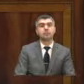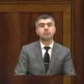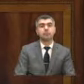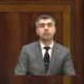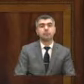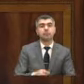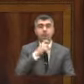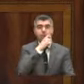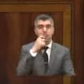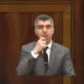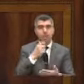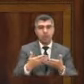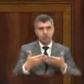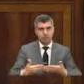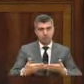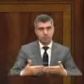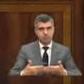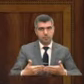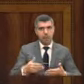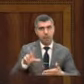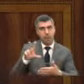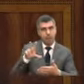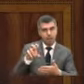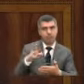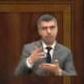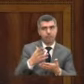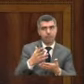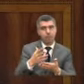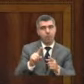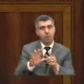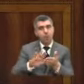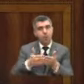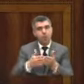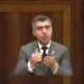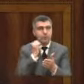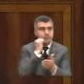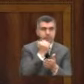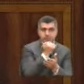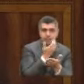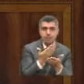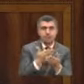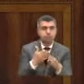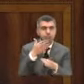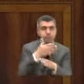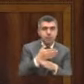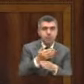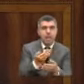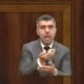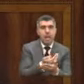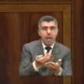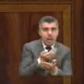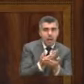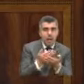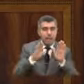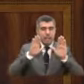في رمضان كتعرفوا الطقوس ديالنا، كنتلاقاو كنفطروا جميع، كنتعشاو جميع، كنصليو